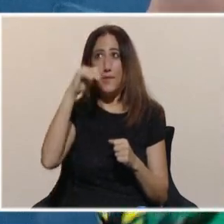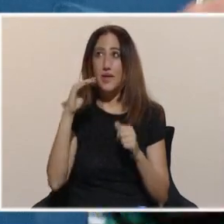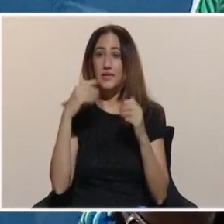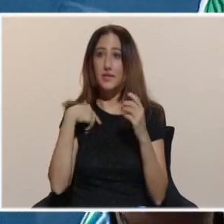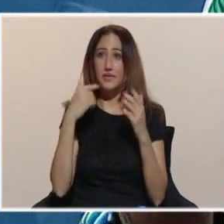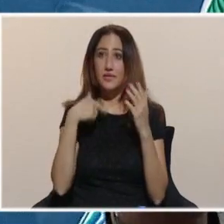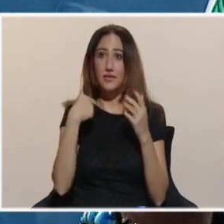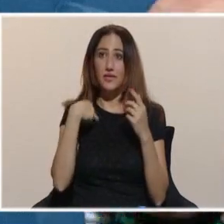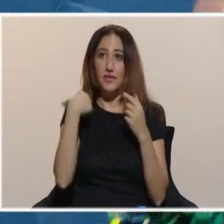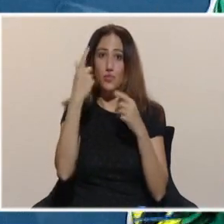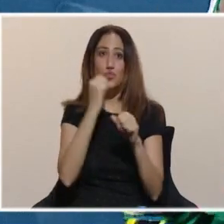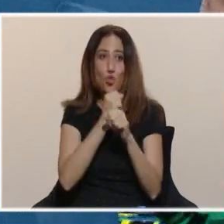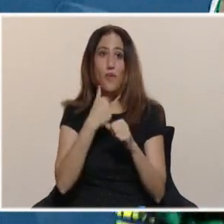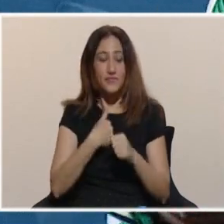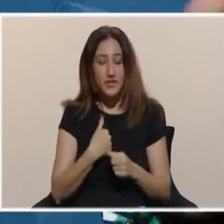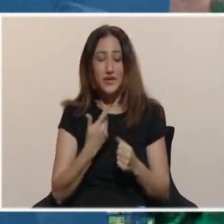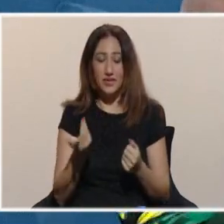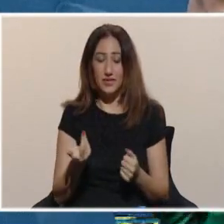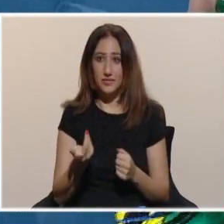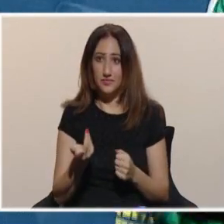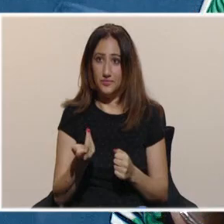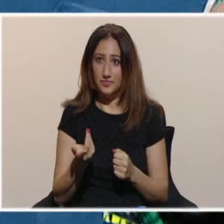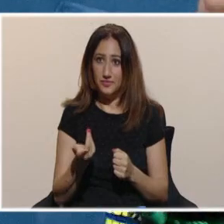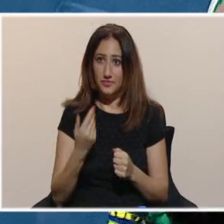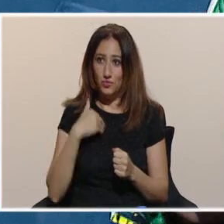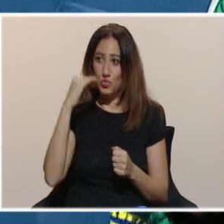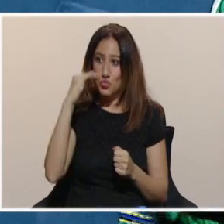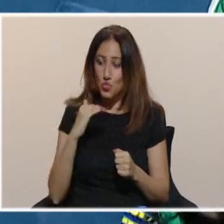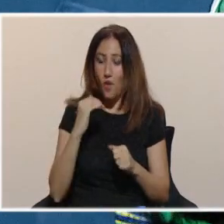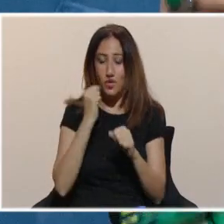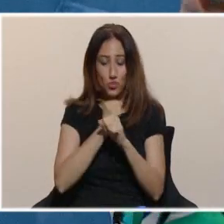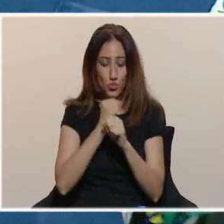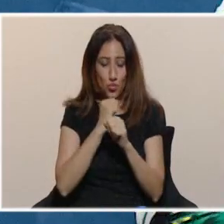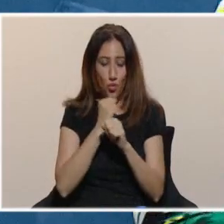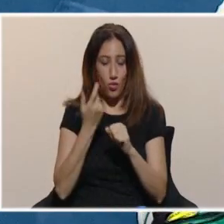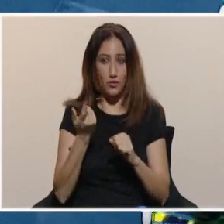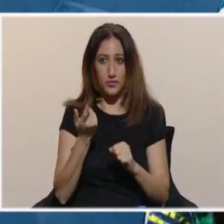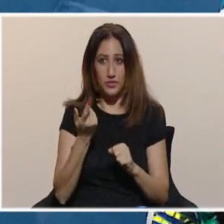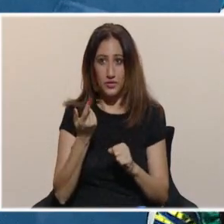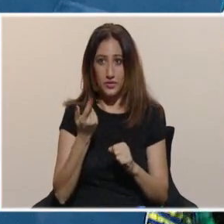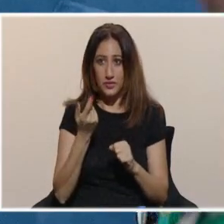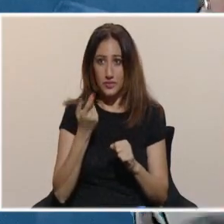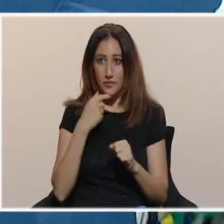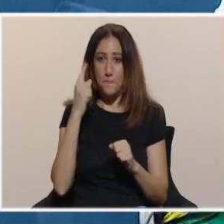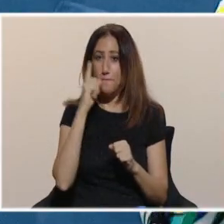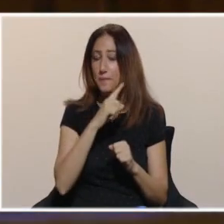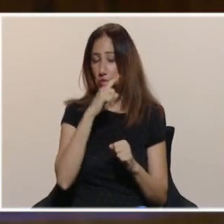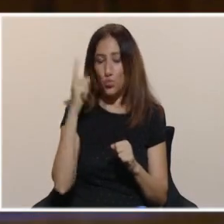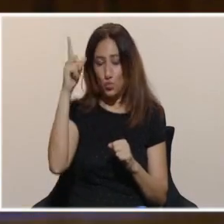عندي حاجات اقولها له، يعني ممكن اقول له وانا صغيره كنت بطله الناشئين في الامارات،